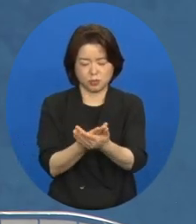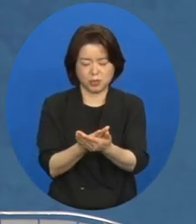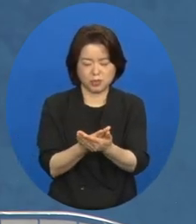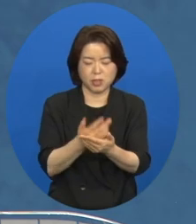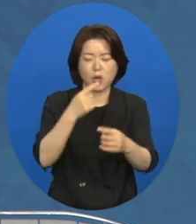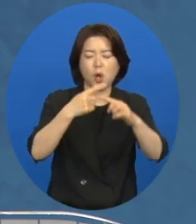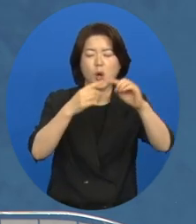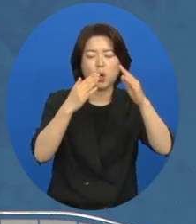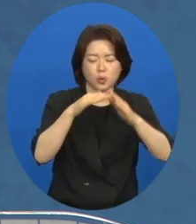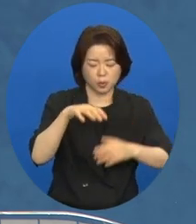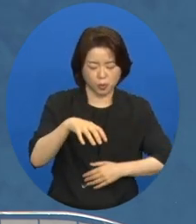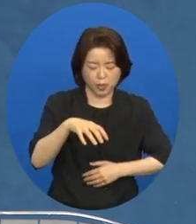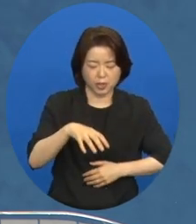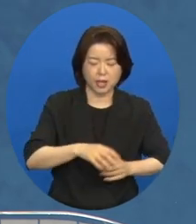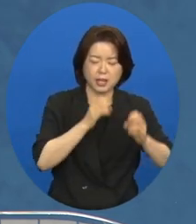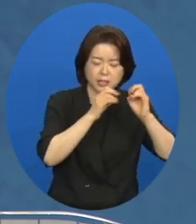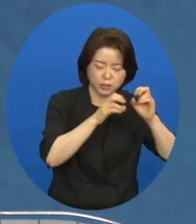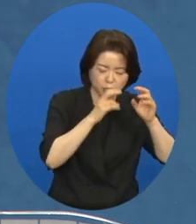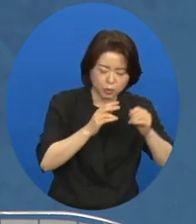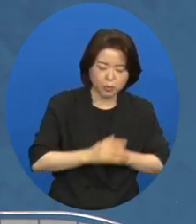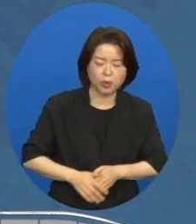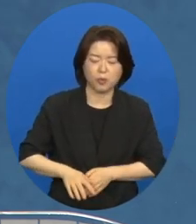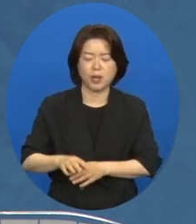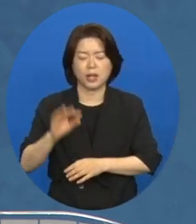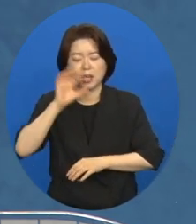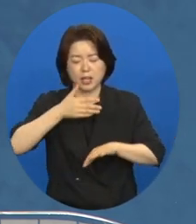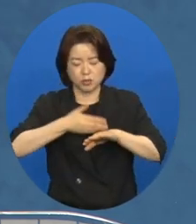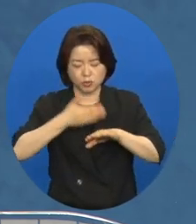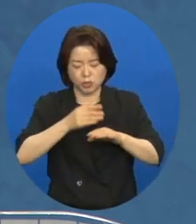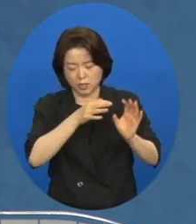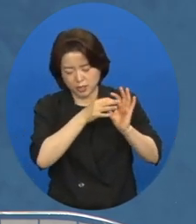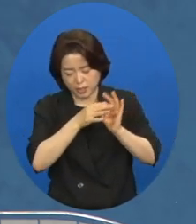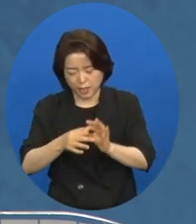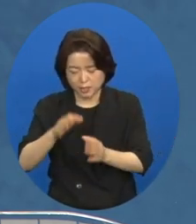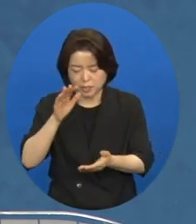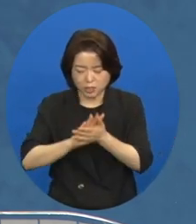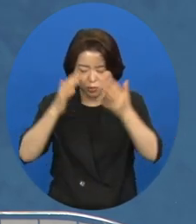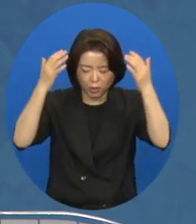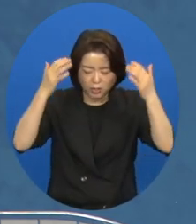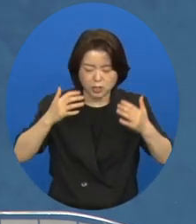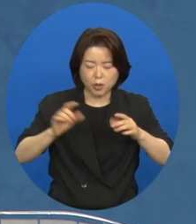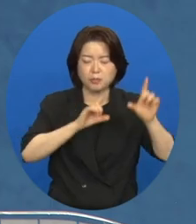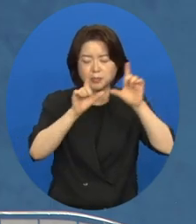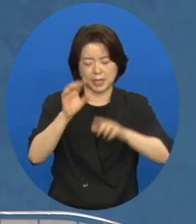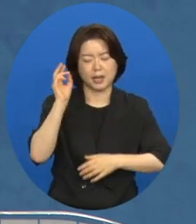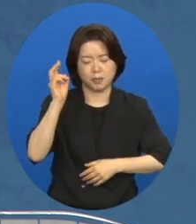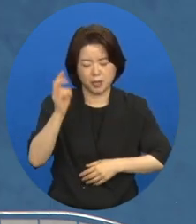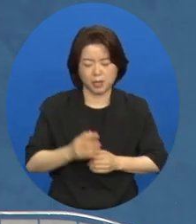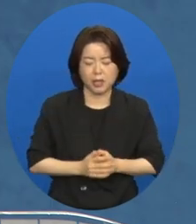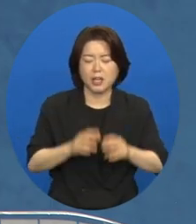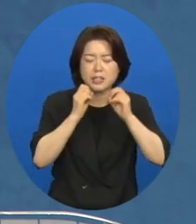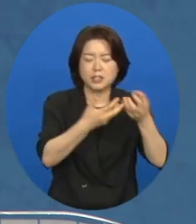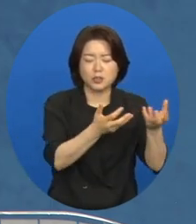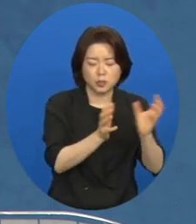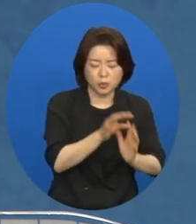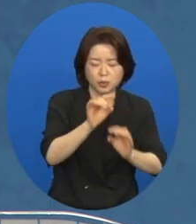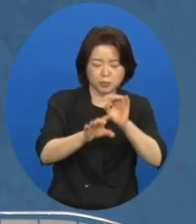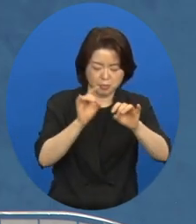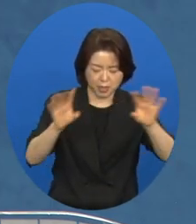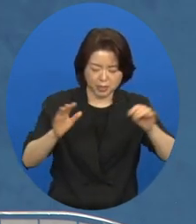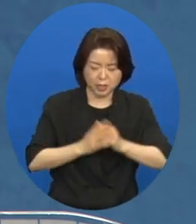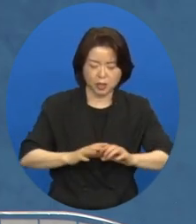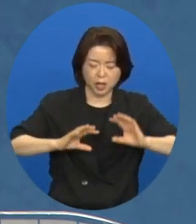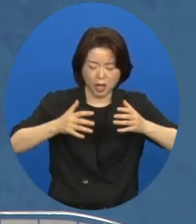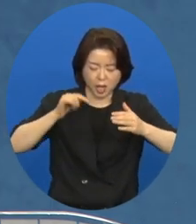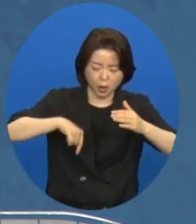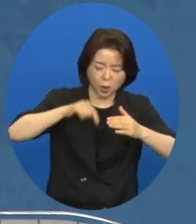교회가 선교와 또 수련회로 계속해서 뜨거운 여름을 보내고 있습니다. 선교팀 각 팀마다